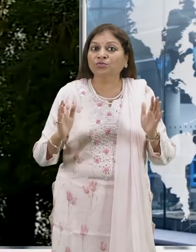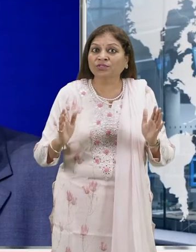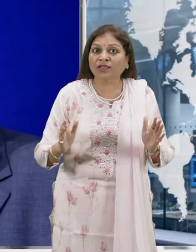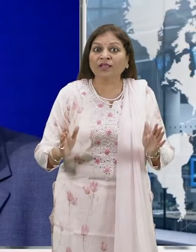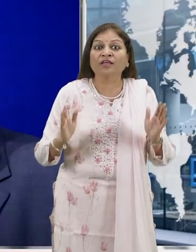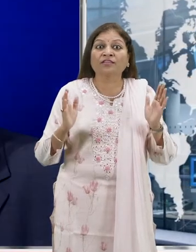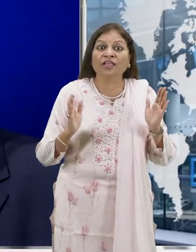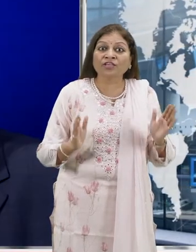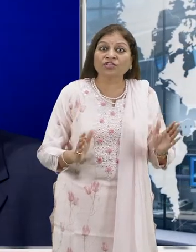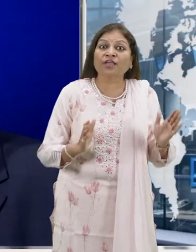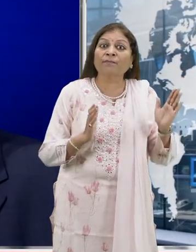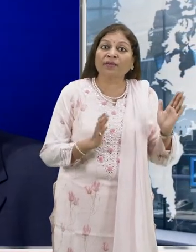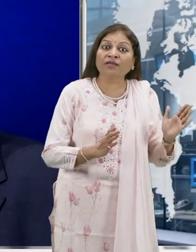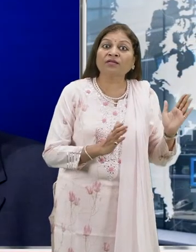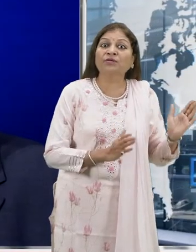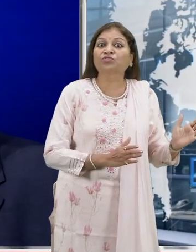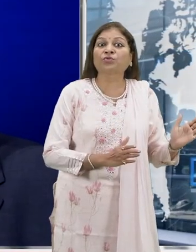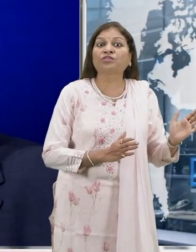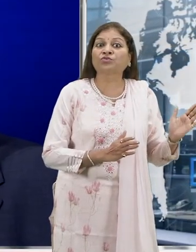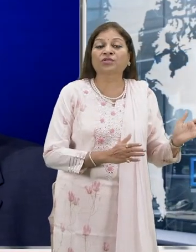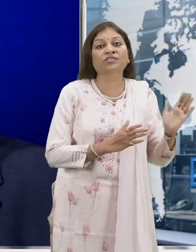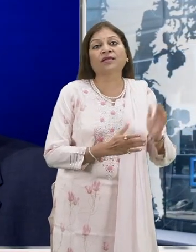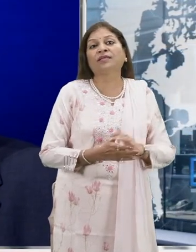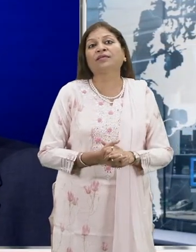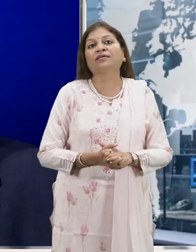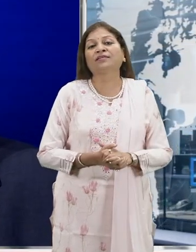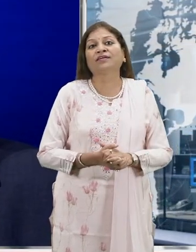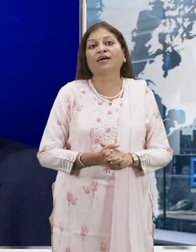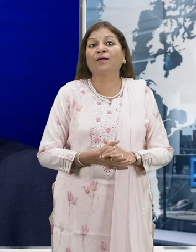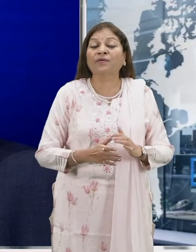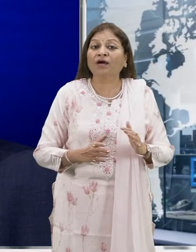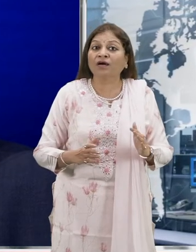और दूसरे देश के बेघर बच्चों की सुरक्षा के लिए